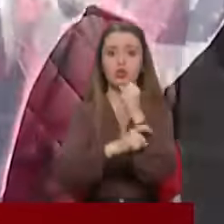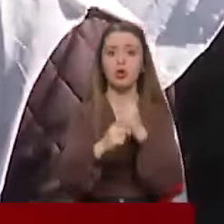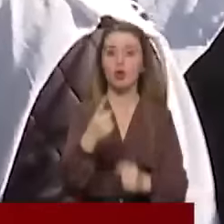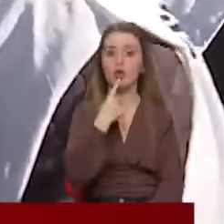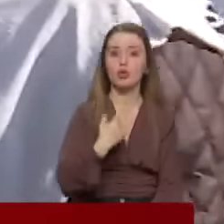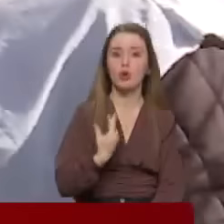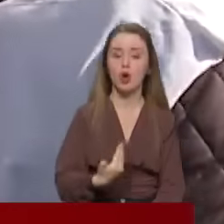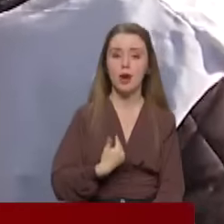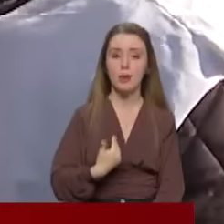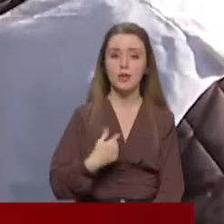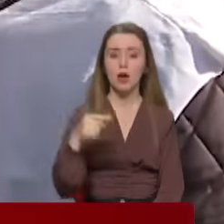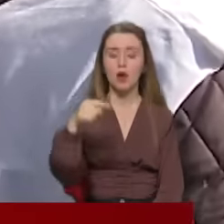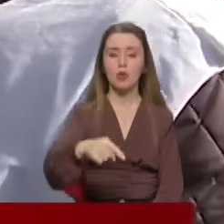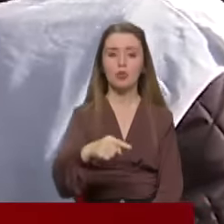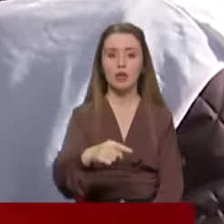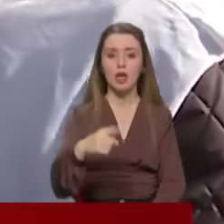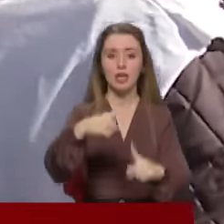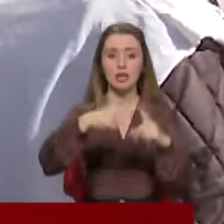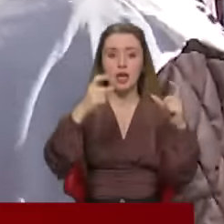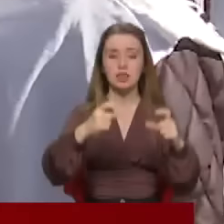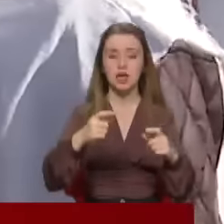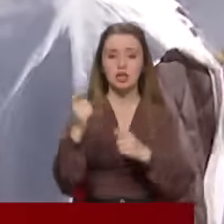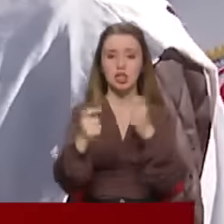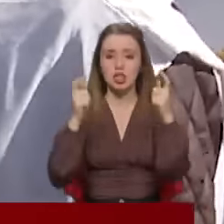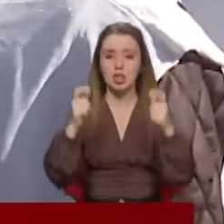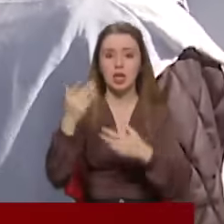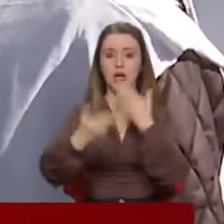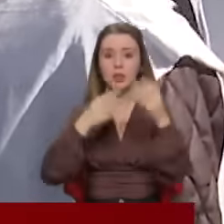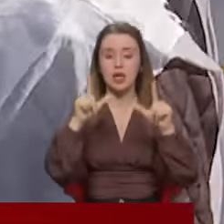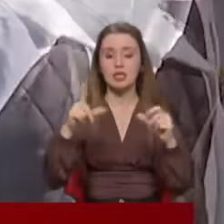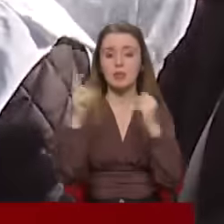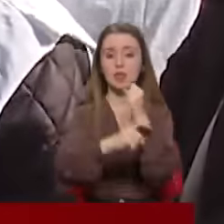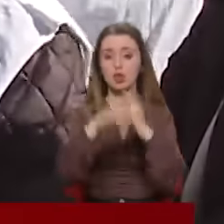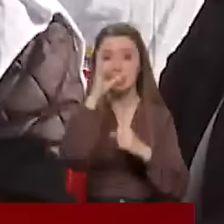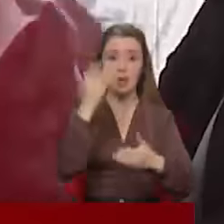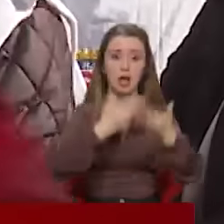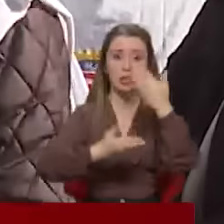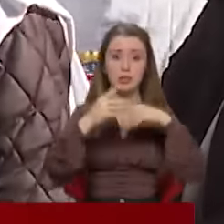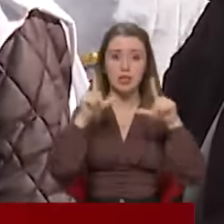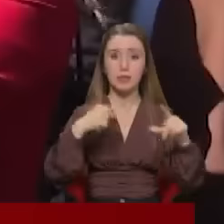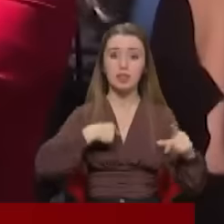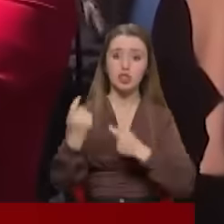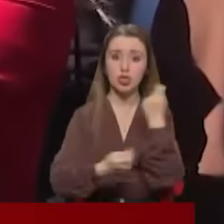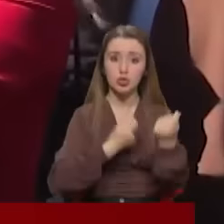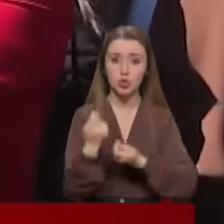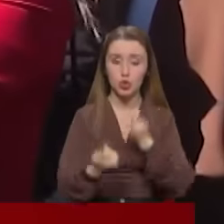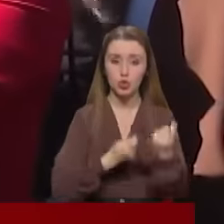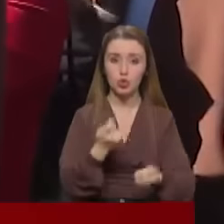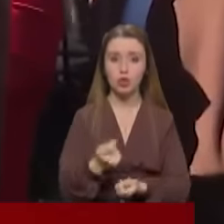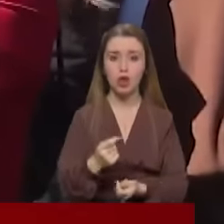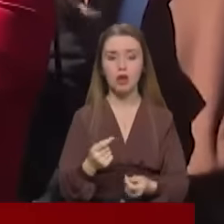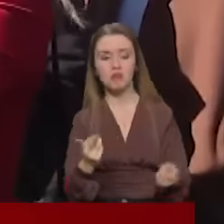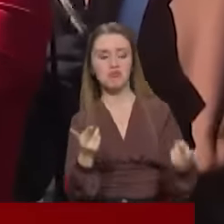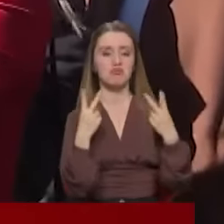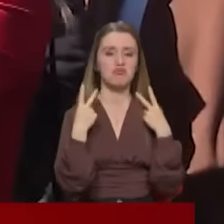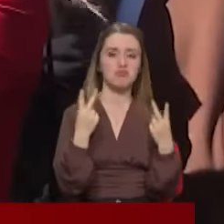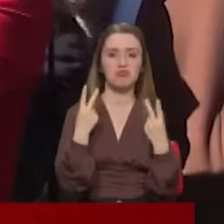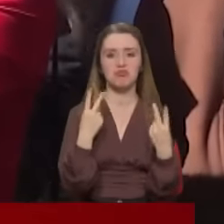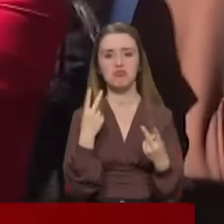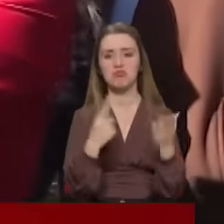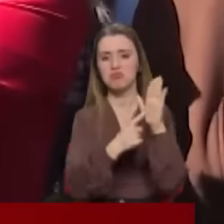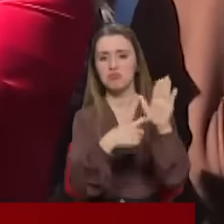ediyor. Bize gelecek bunları tersanede ve atölyelerimize anlatsın. Kim teröristi anlatsın. Biz ekmeğimizin peşindeyiz. Övünerek televizyonlarda gümbür